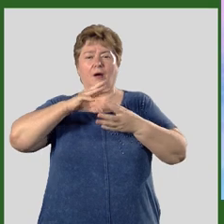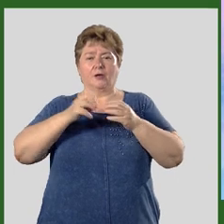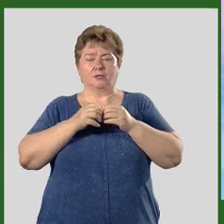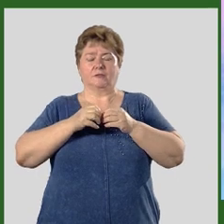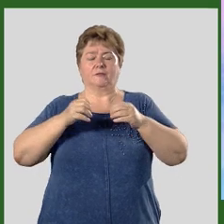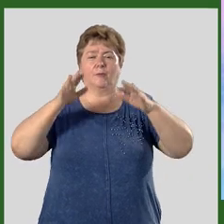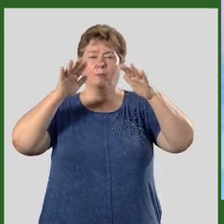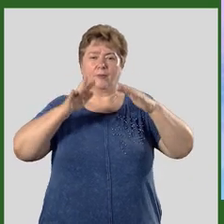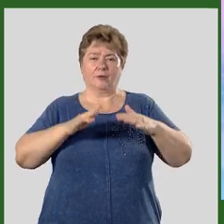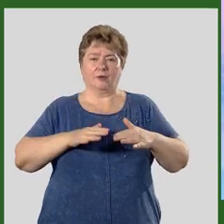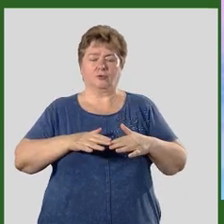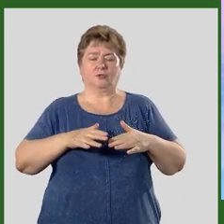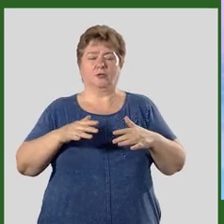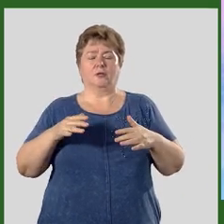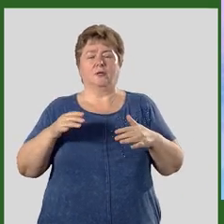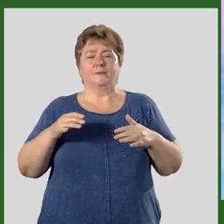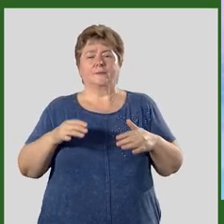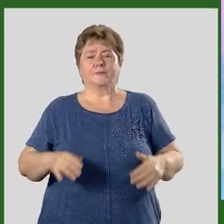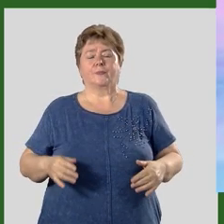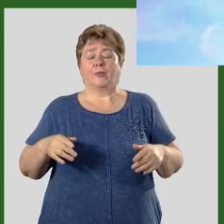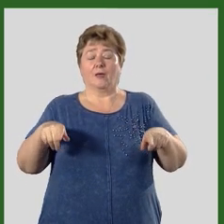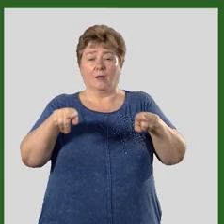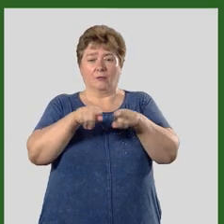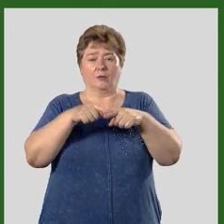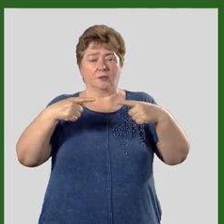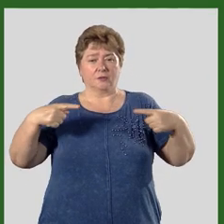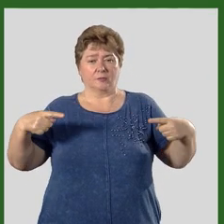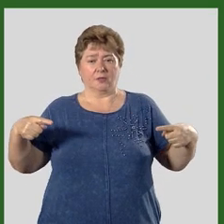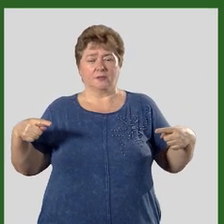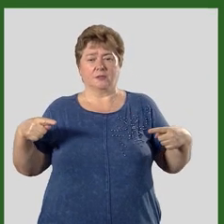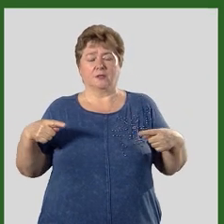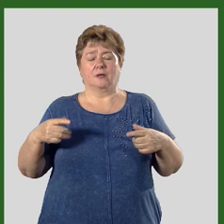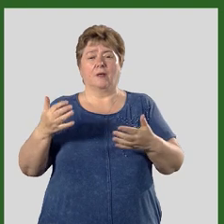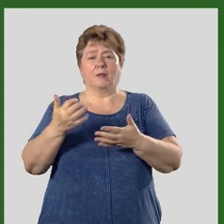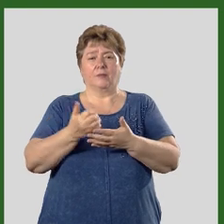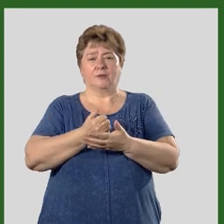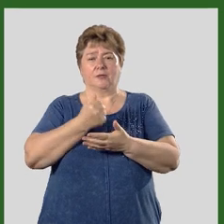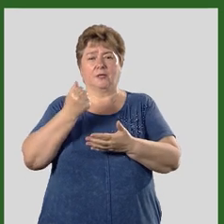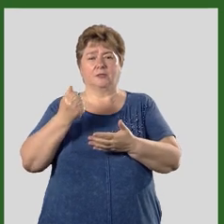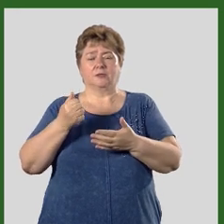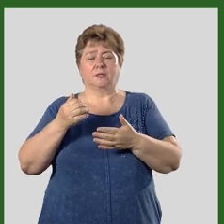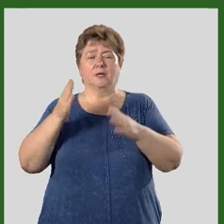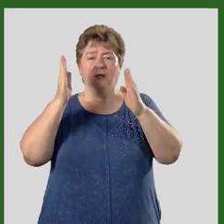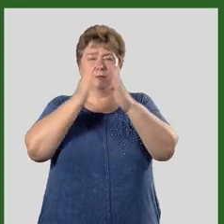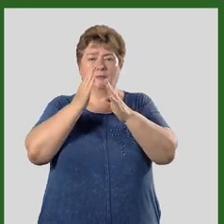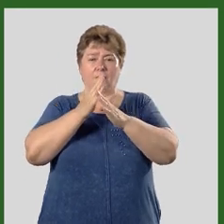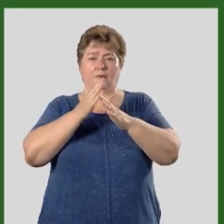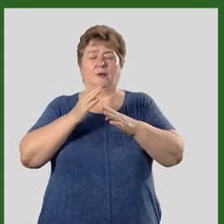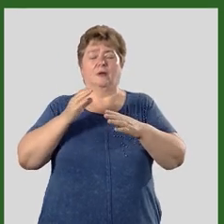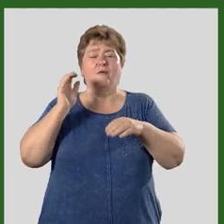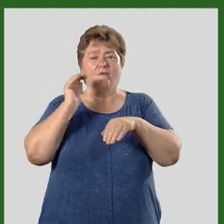количеством выпадающих осадков. Такое разнообразие определяется